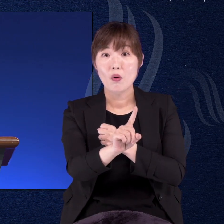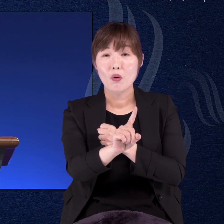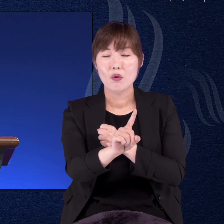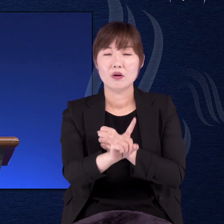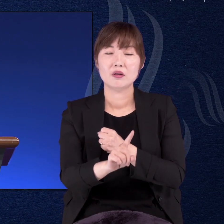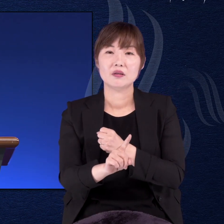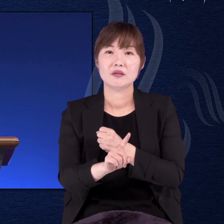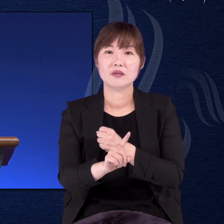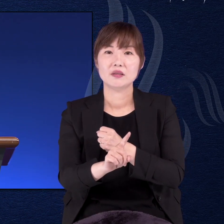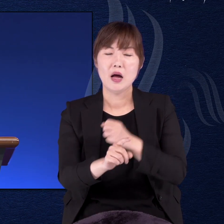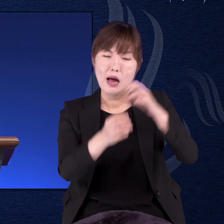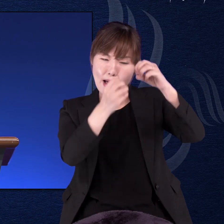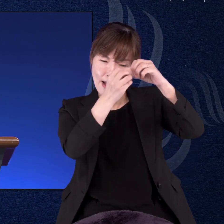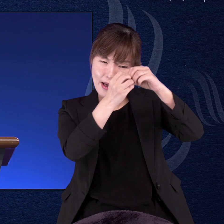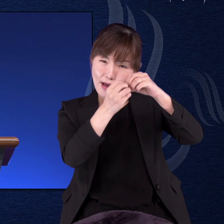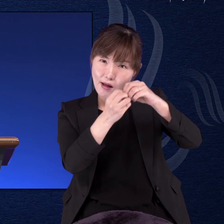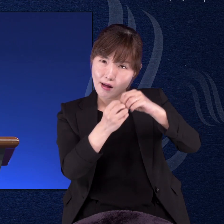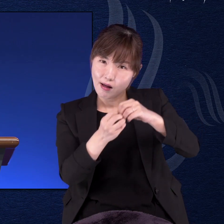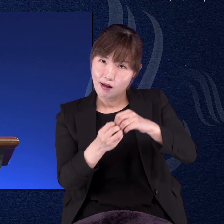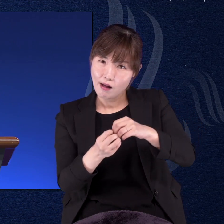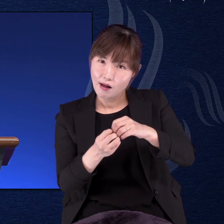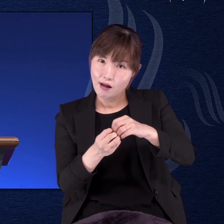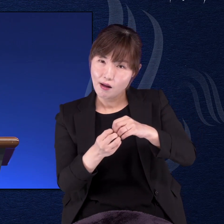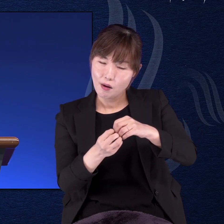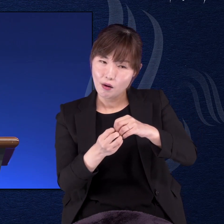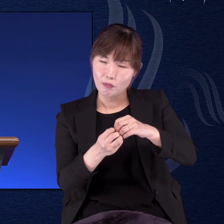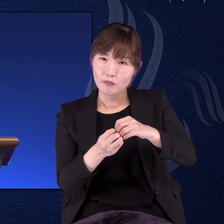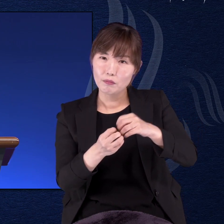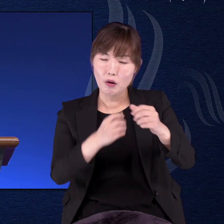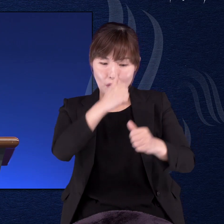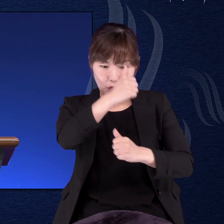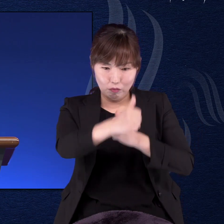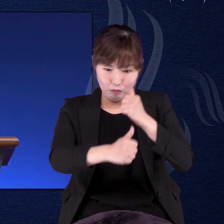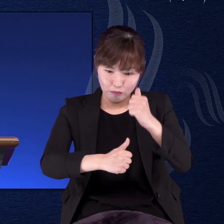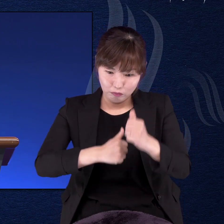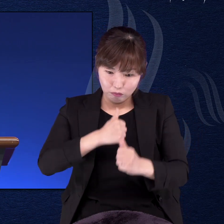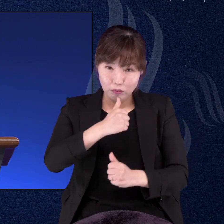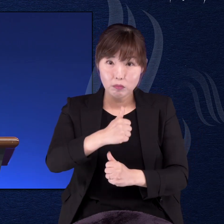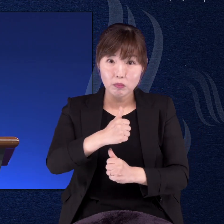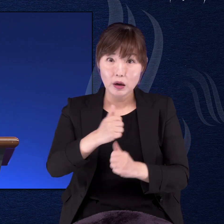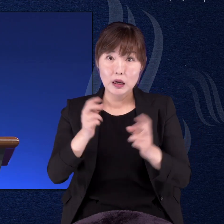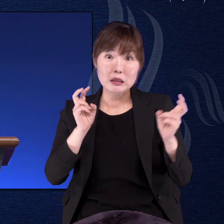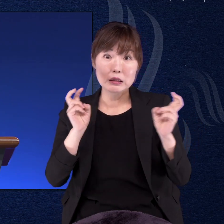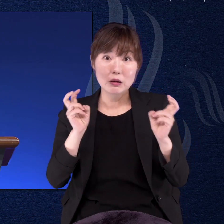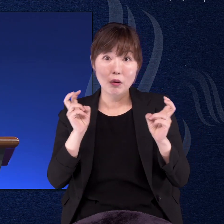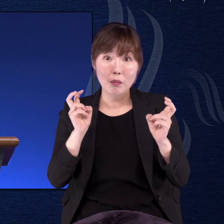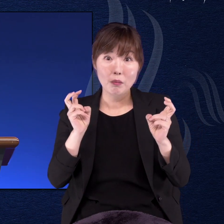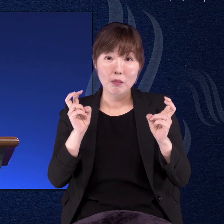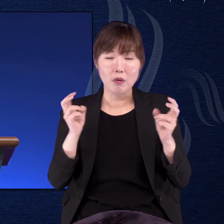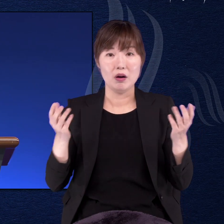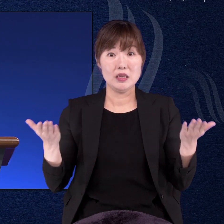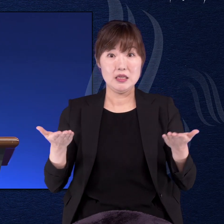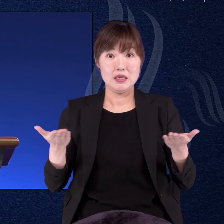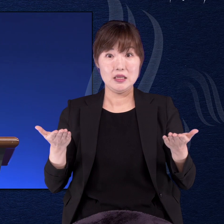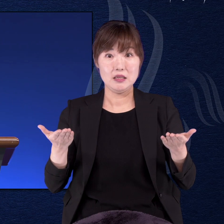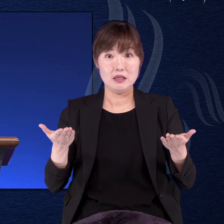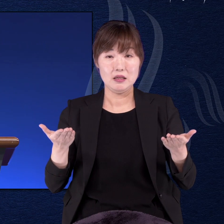기업하면 뭐 대대손손 물려줄 뭐 사업체, 뭐 운영하는 일, 뭐 이런 걸